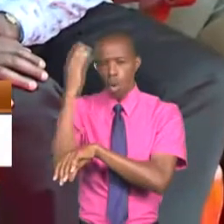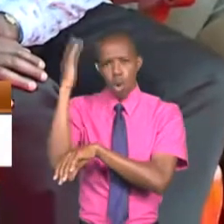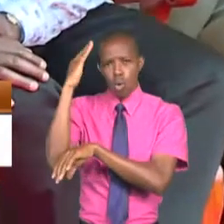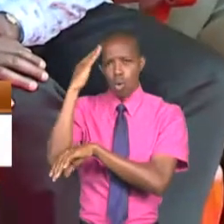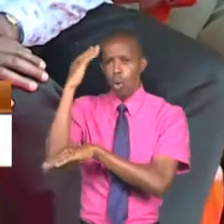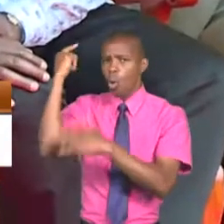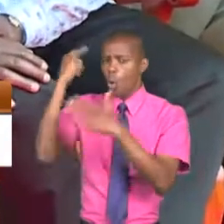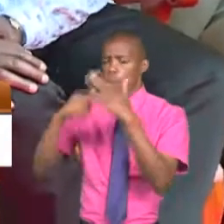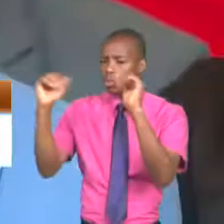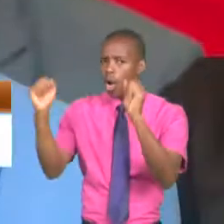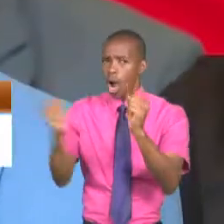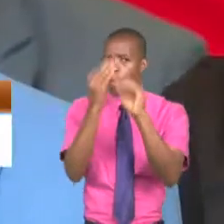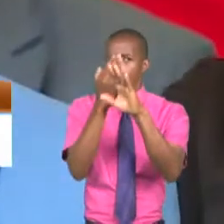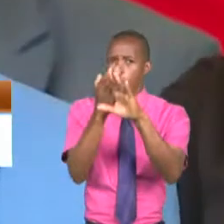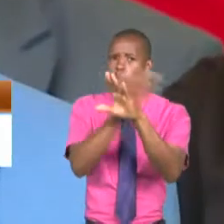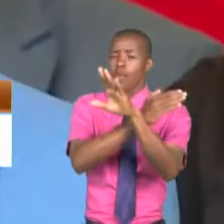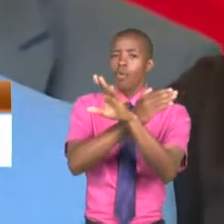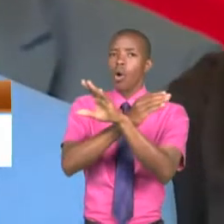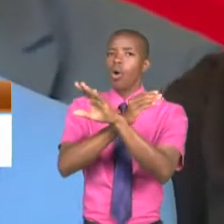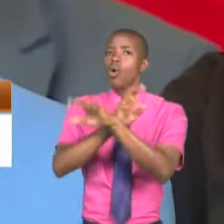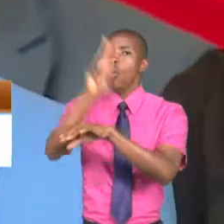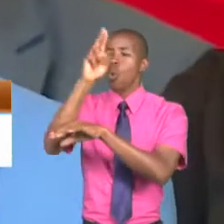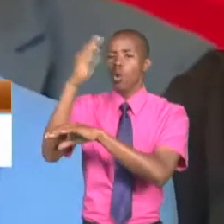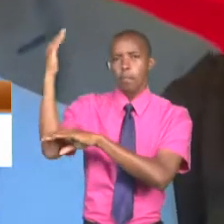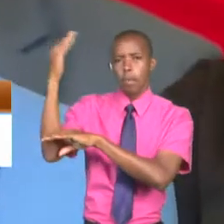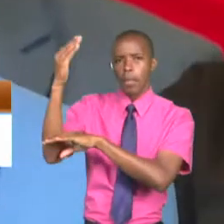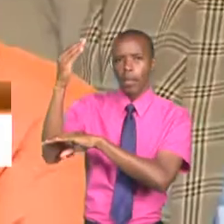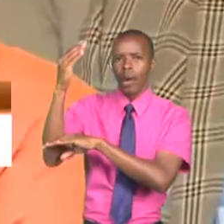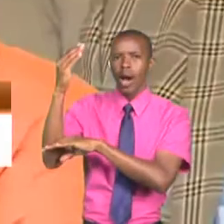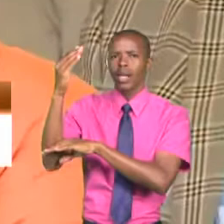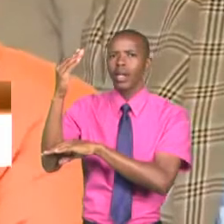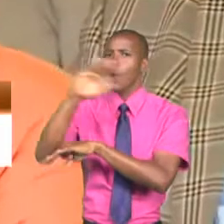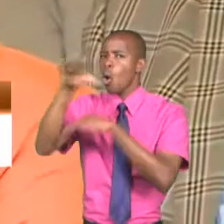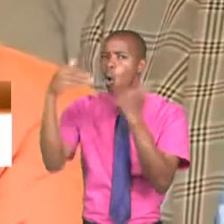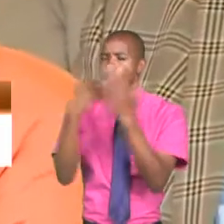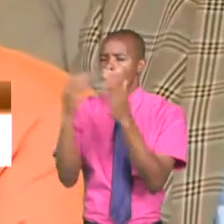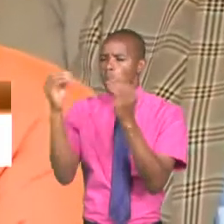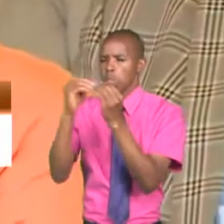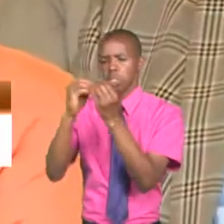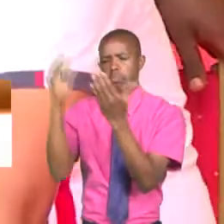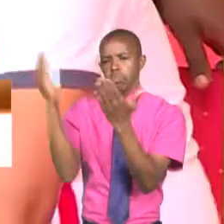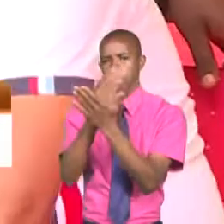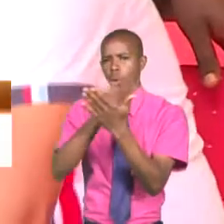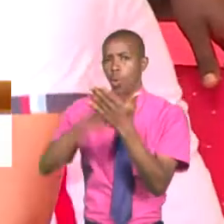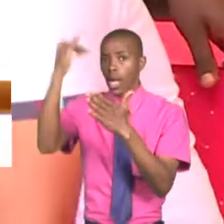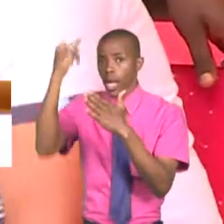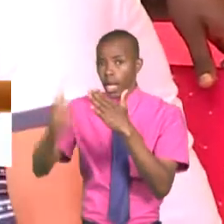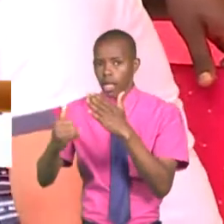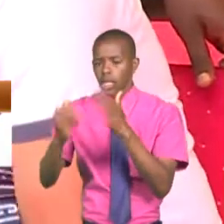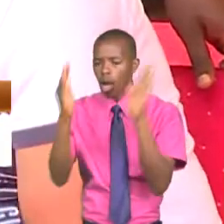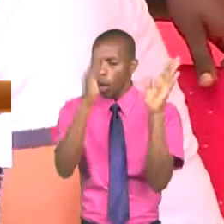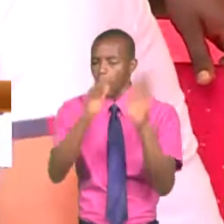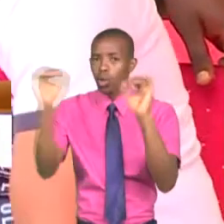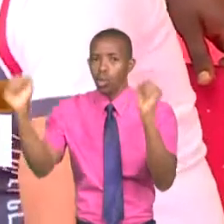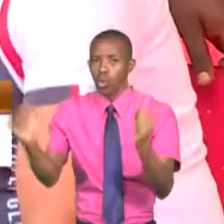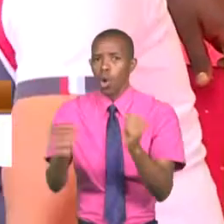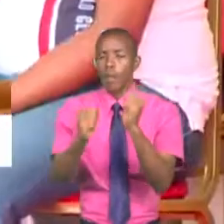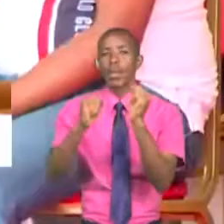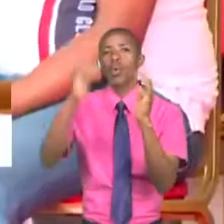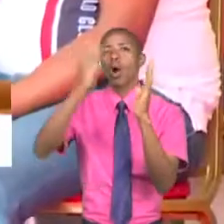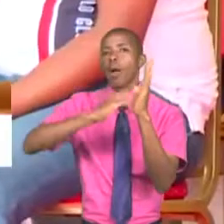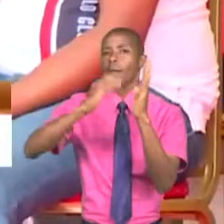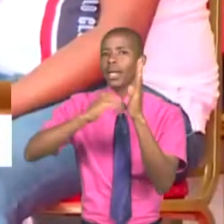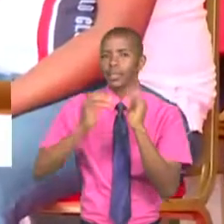ambacho kingejiri kabla ya hotuba ya Rais Uhuru Kenyatta na kufutilia mbali mikutano yake ya kisiasa wikendi hii iliyopangwa kufanyika